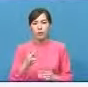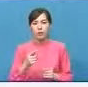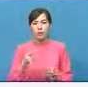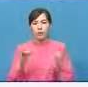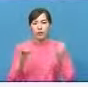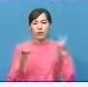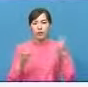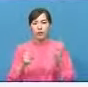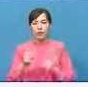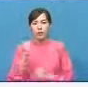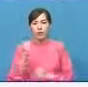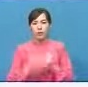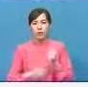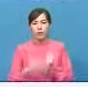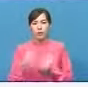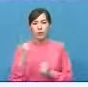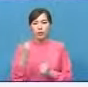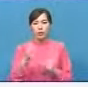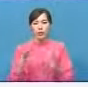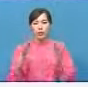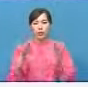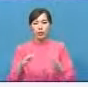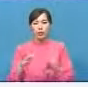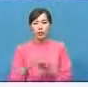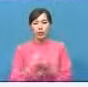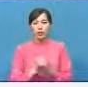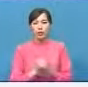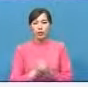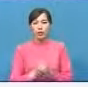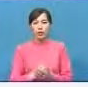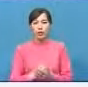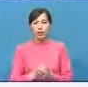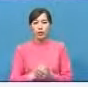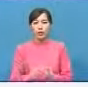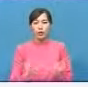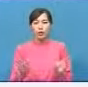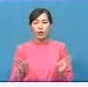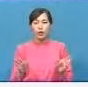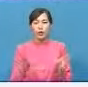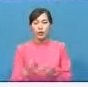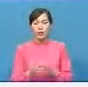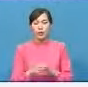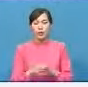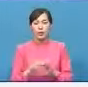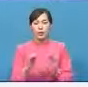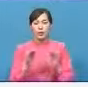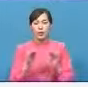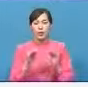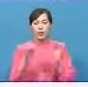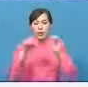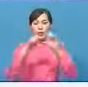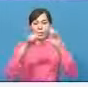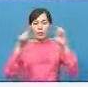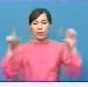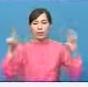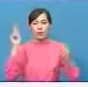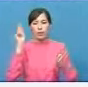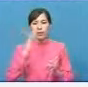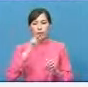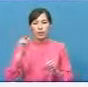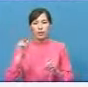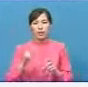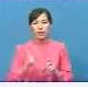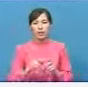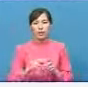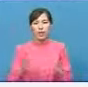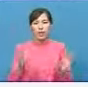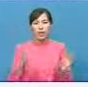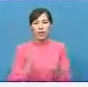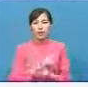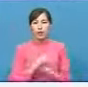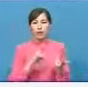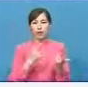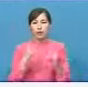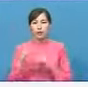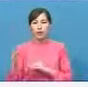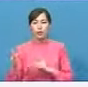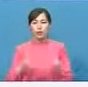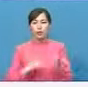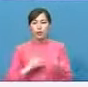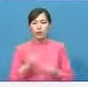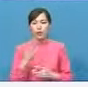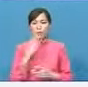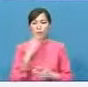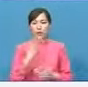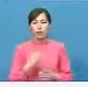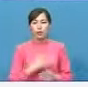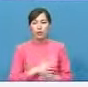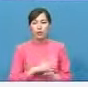атты байқауда мен бірінші орында алып отырмын. Сонымен қатар мен мектептерде де ән мен би өнерін өте жақсы көремін.